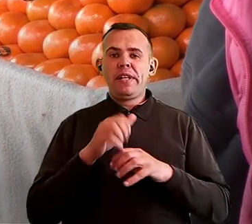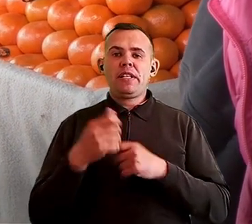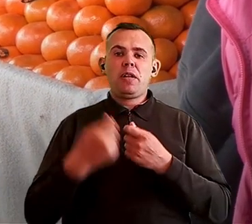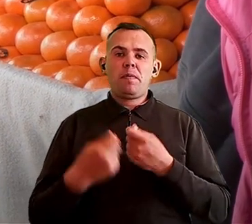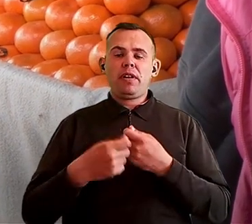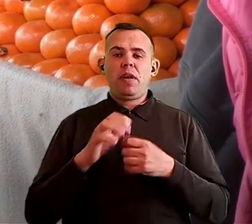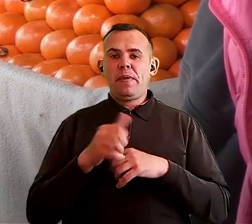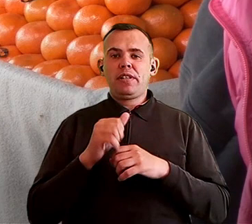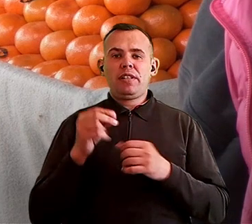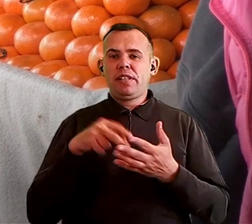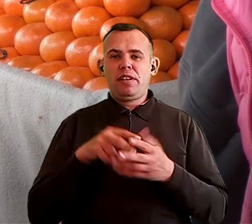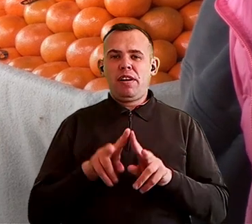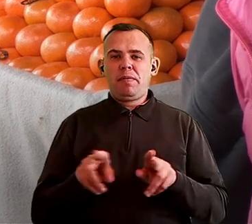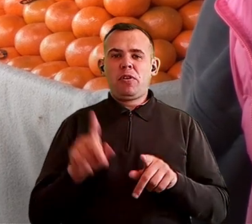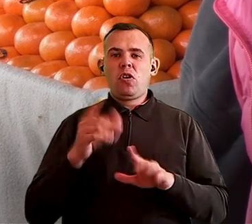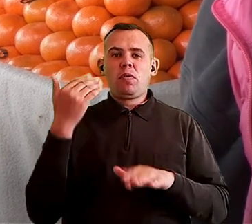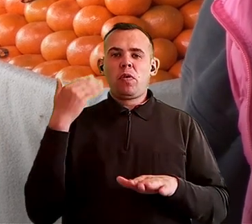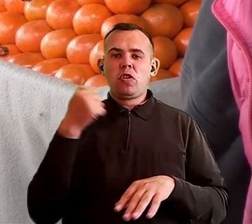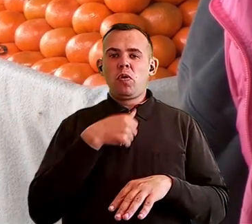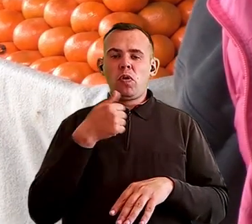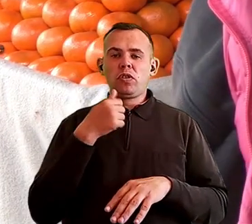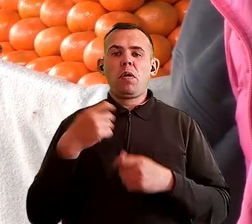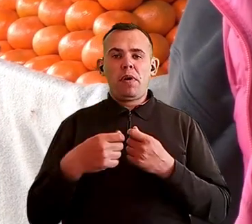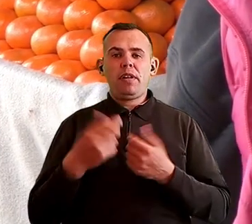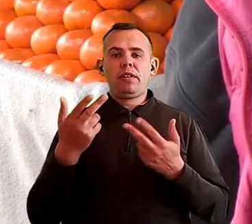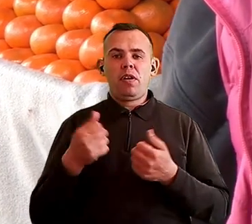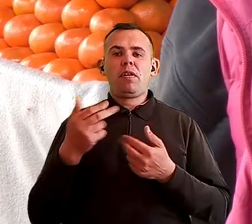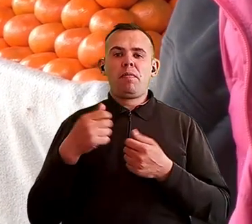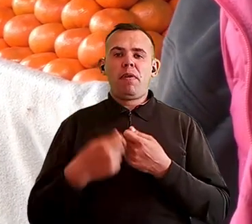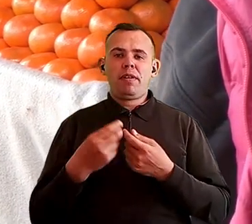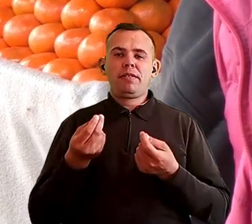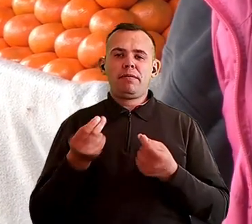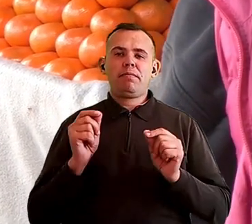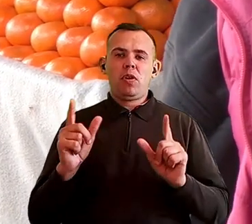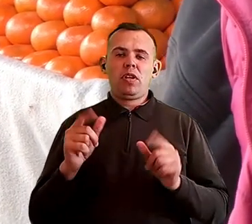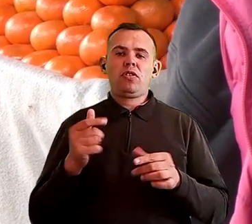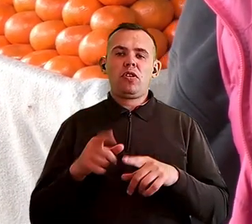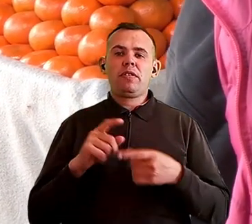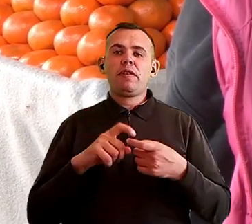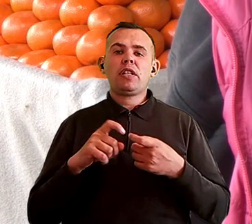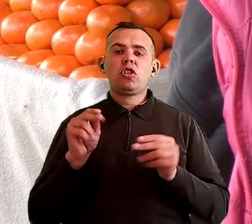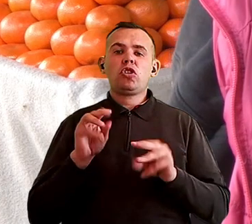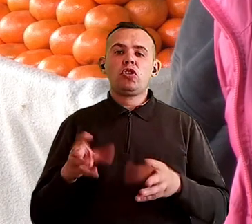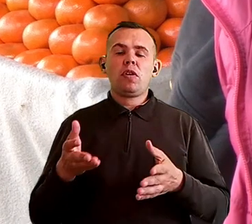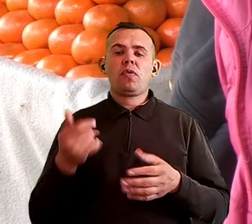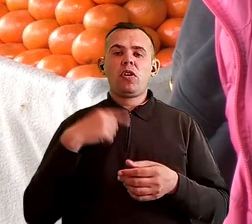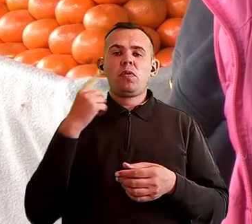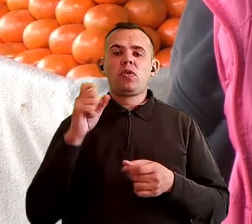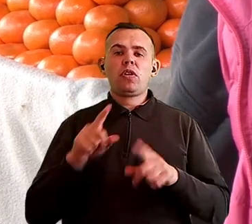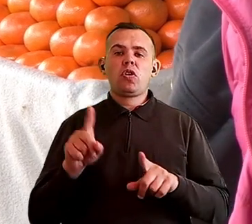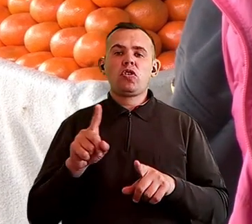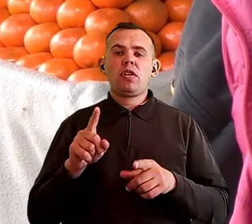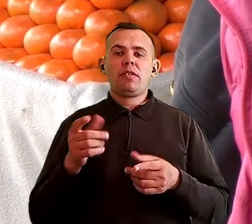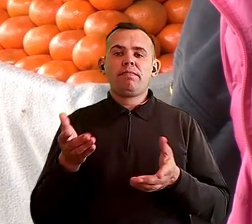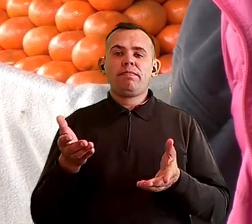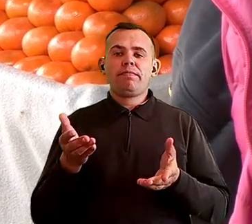ж сама, що й була в прошлому році. Банан, да, банан подорожчав. Ну, у зв'язі з чим? Ну, я думаю, за того, що поставок немає.